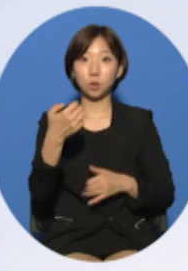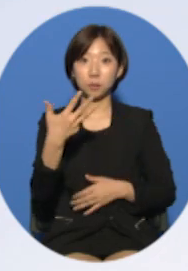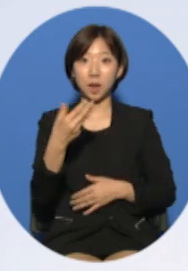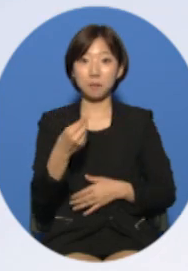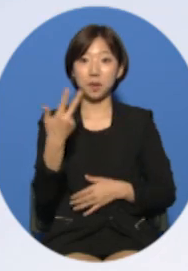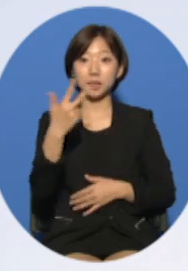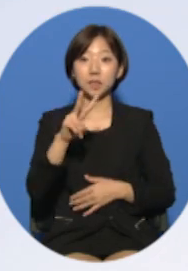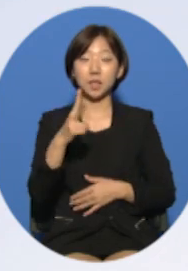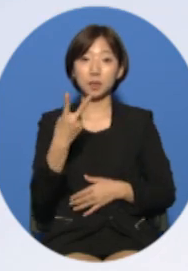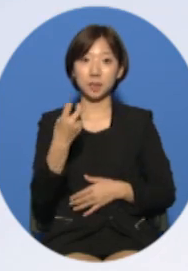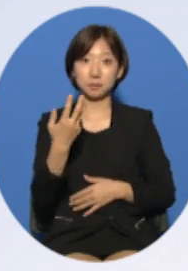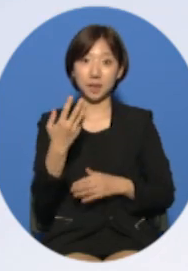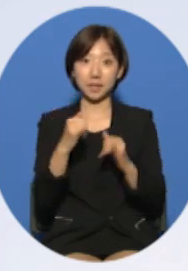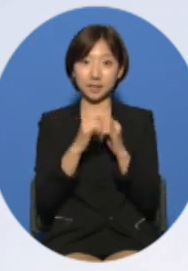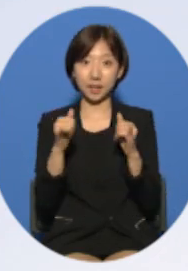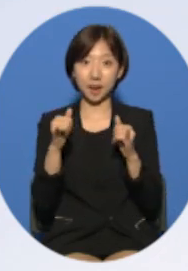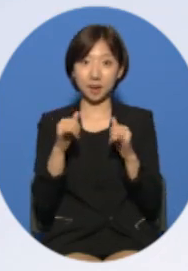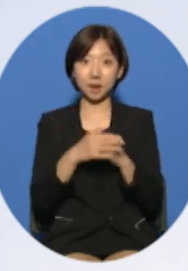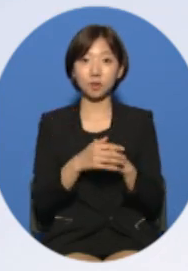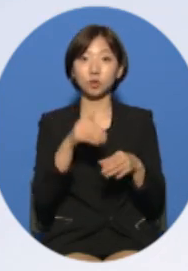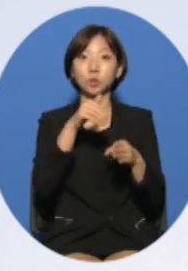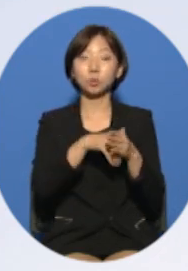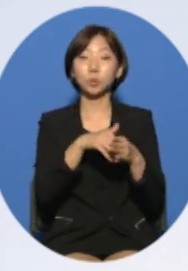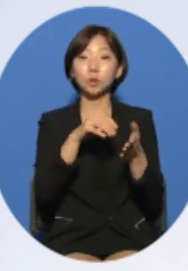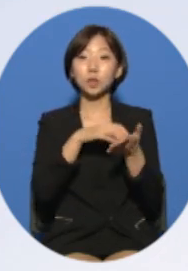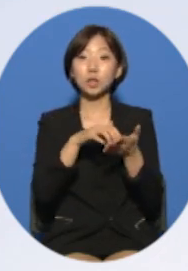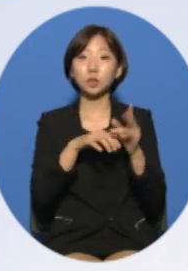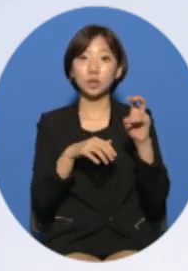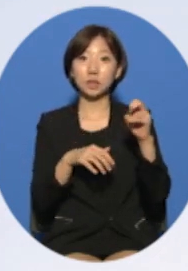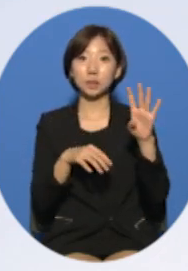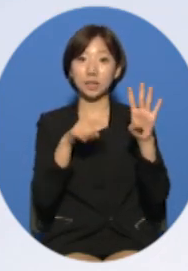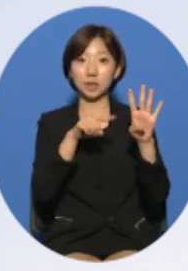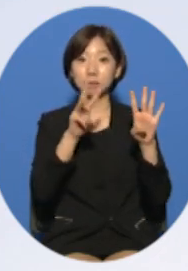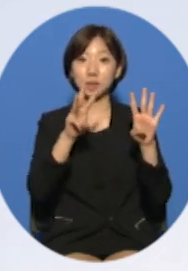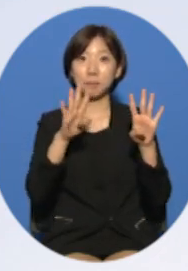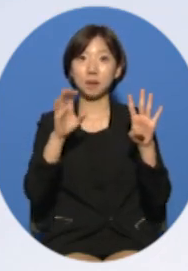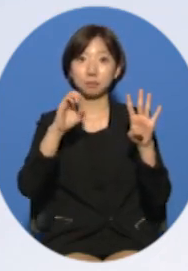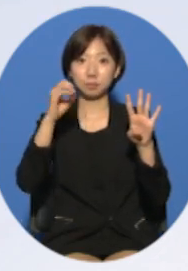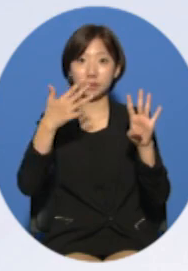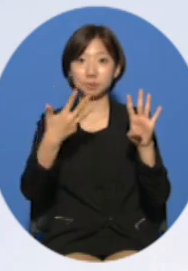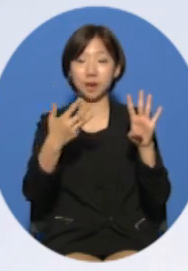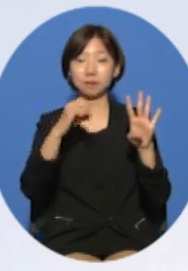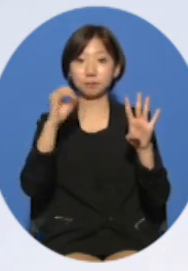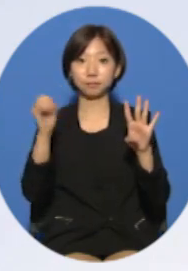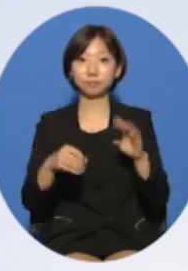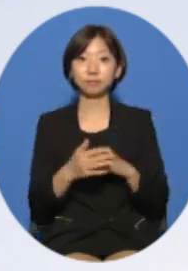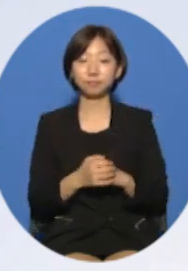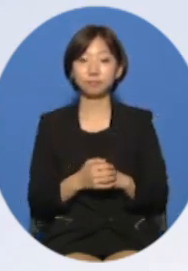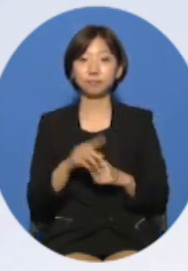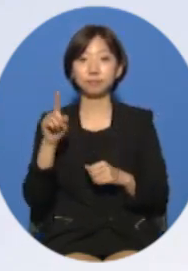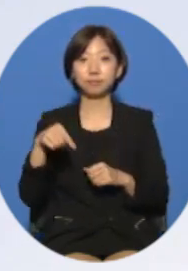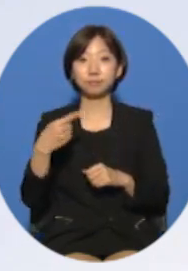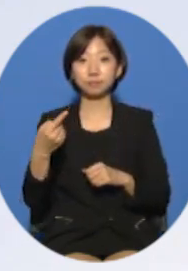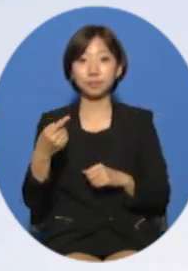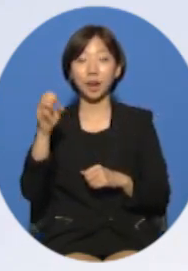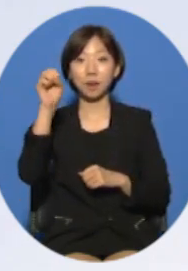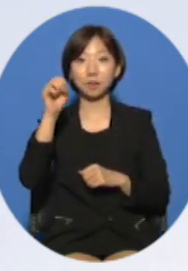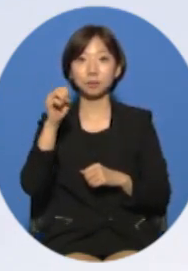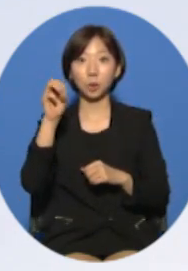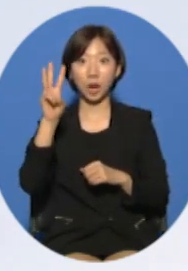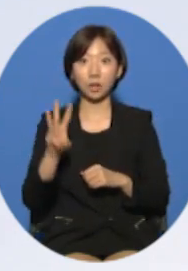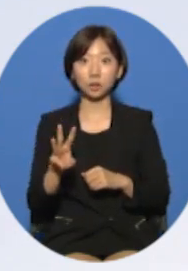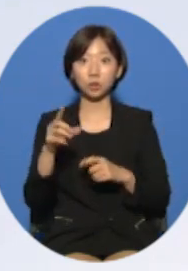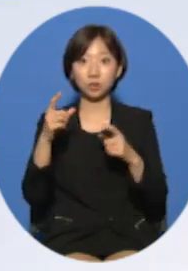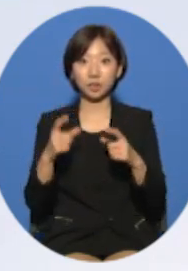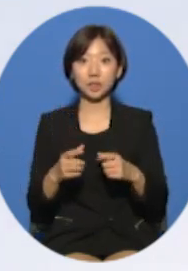58만 7,228명이었고요. 투표율은 24.38% 기록했습니다. 다음 광주 가보시겠습니다.